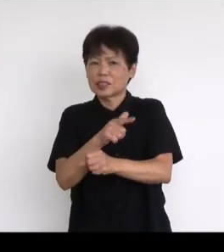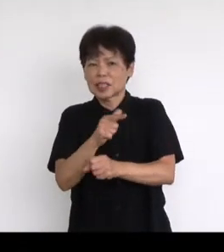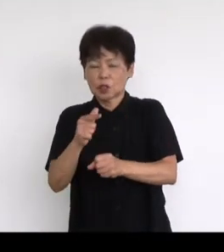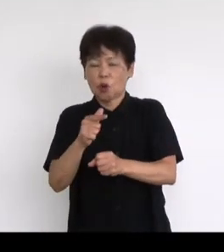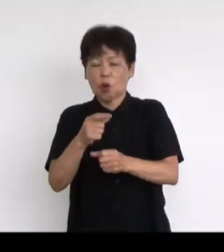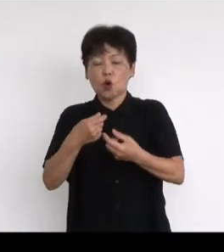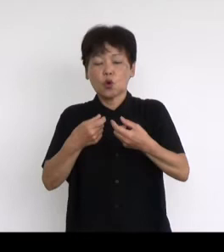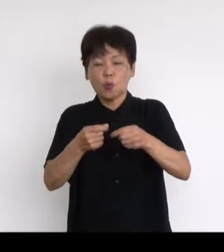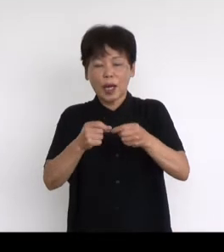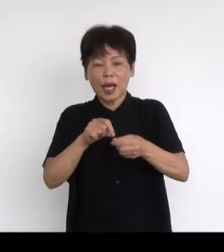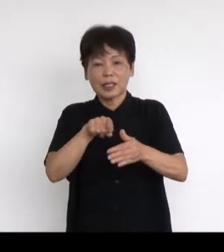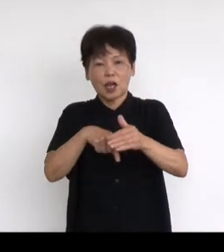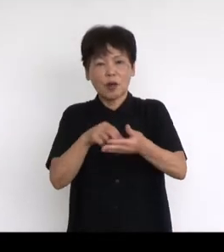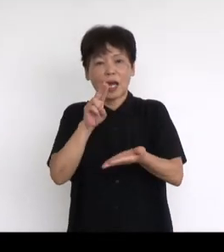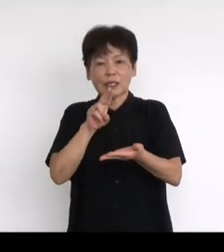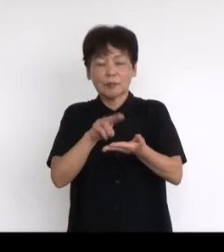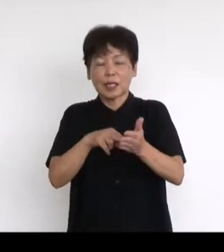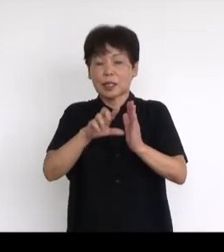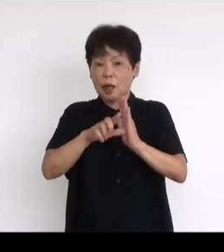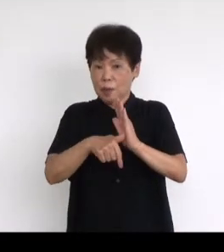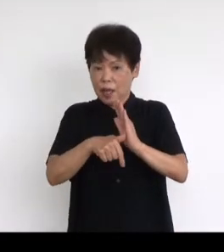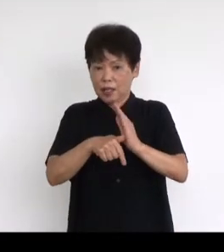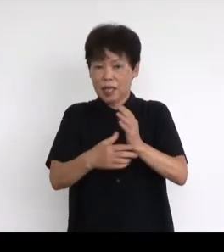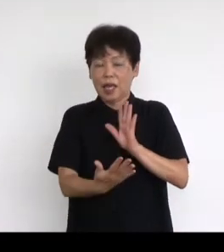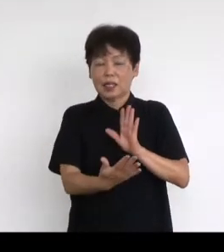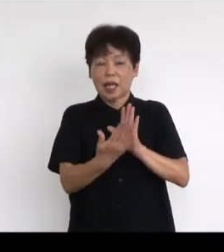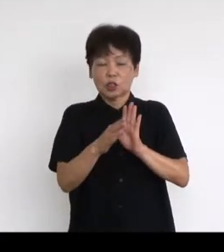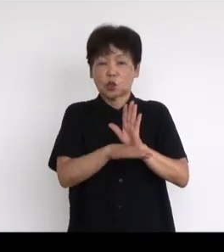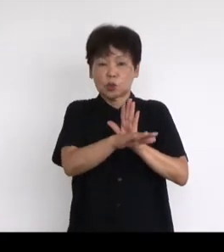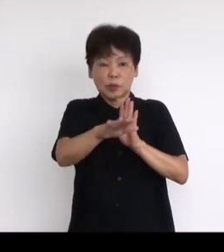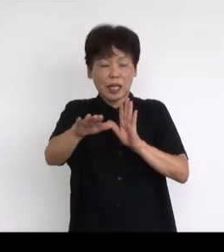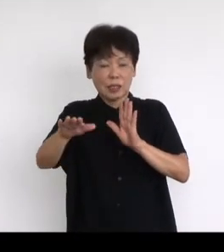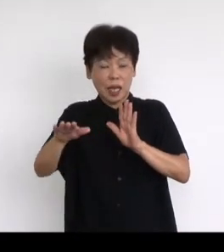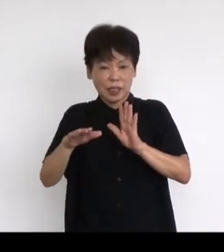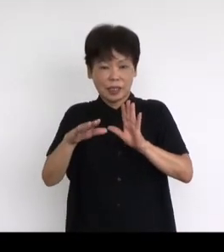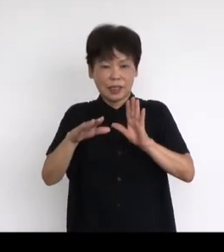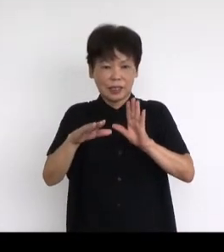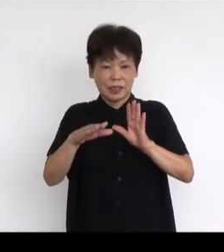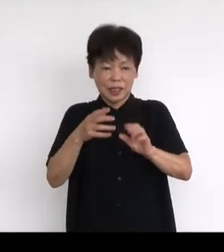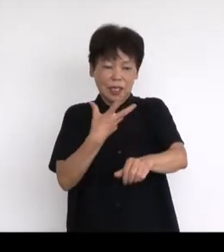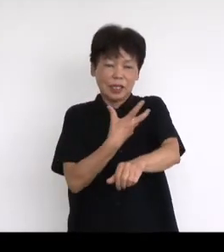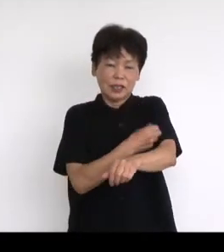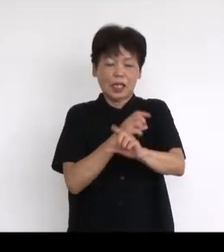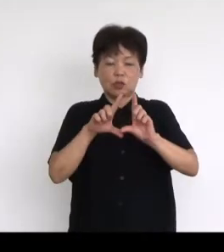第、対象となる方に接種券などを発送します。